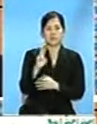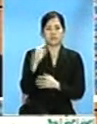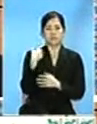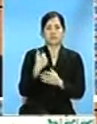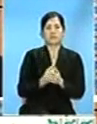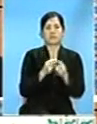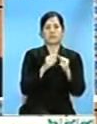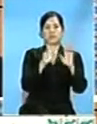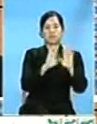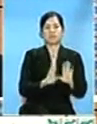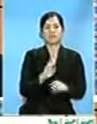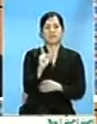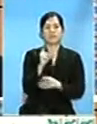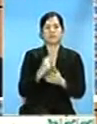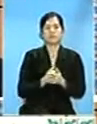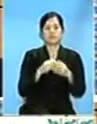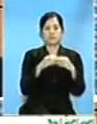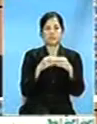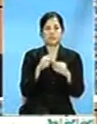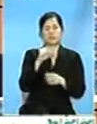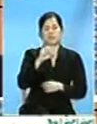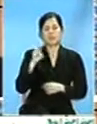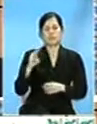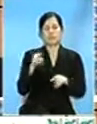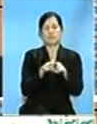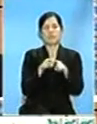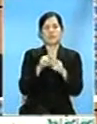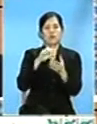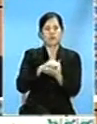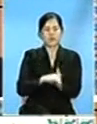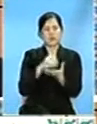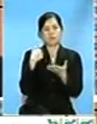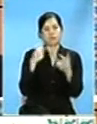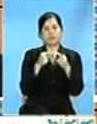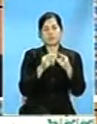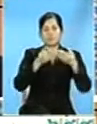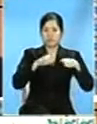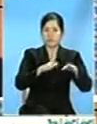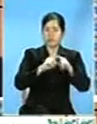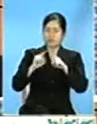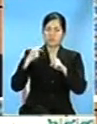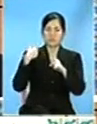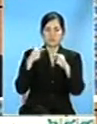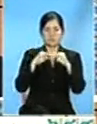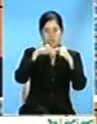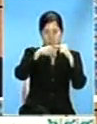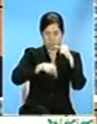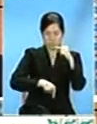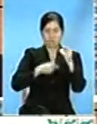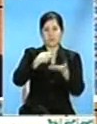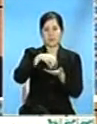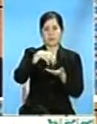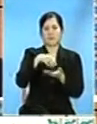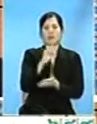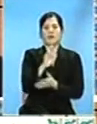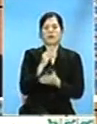าจะเป็นสภาทาสหรือสภาผัวเมียครับถ้าลองไปศึกษาดูครับผมจะไม่พูดถึงรายละเอียดหรือการ